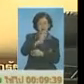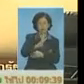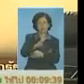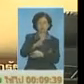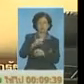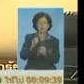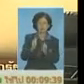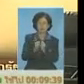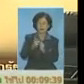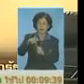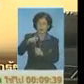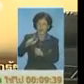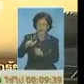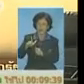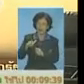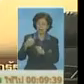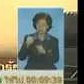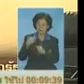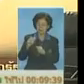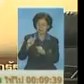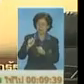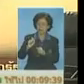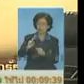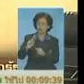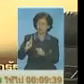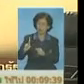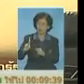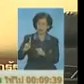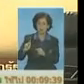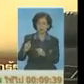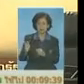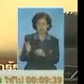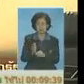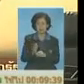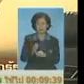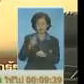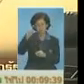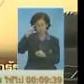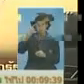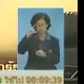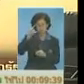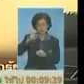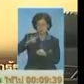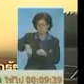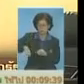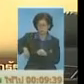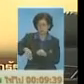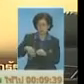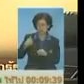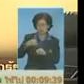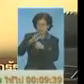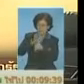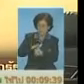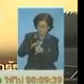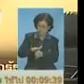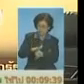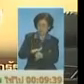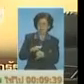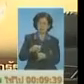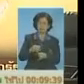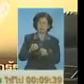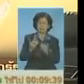คบ.สคบ.มามีทีหลังตอนหลังเนี่ยใครไปบีบไม่รู้ประทีปเซซัดซัดซัดจากร